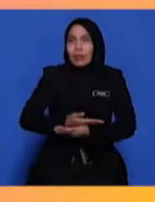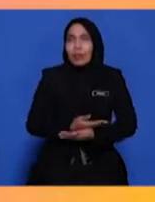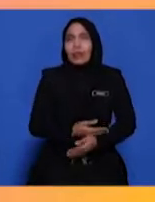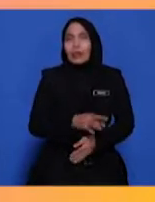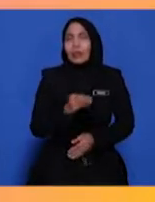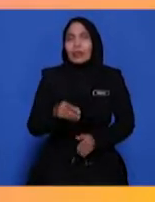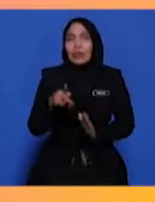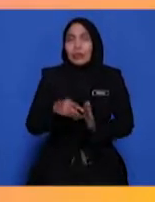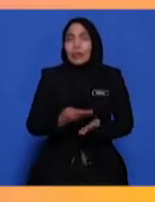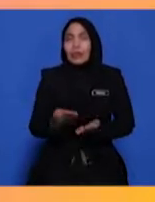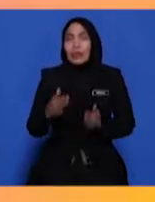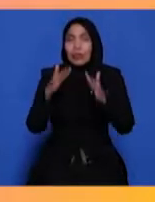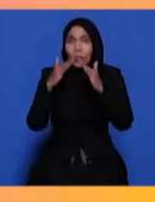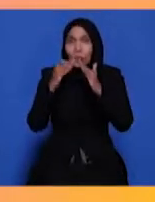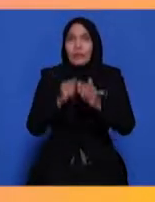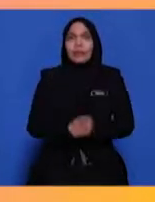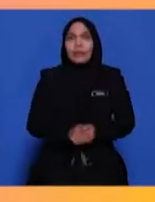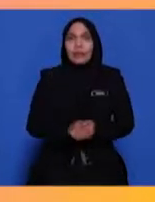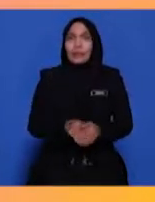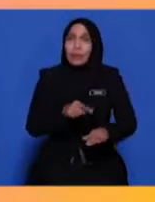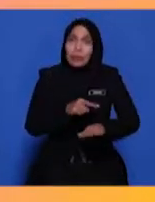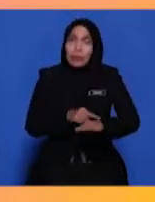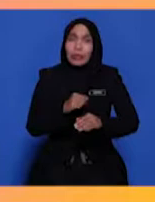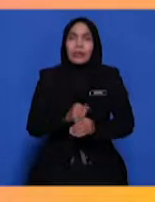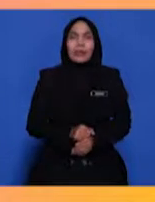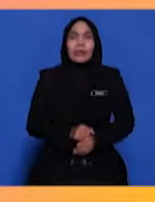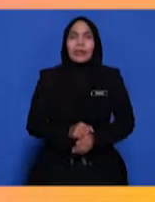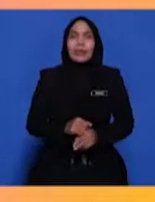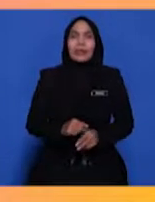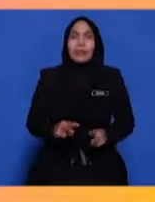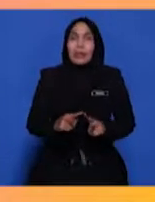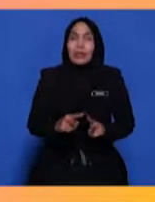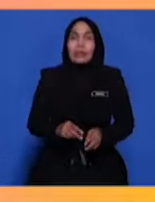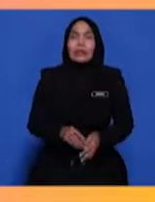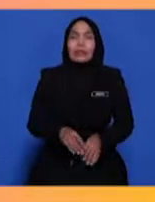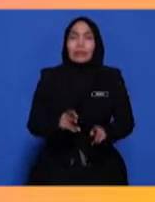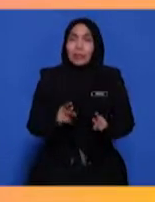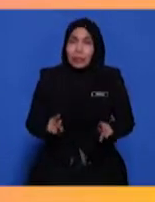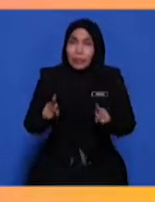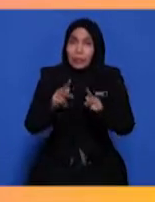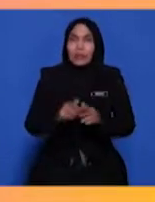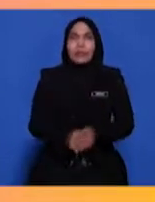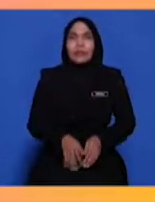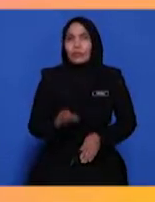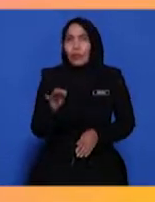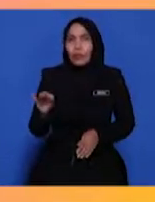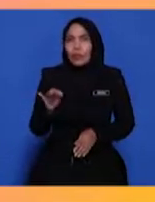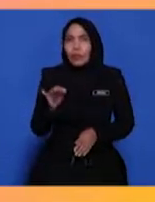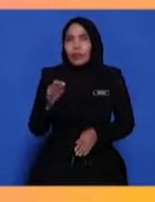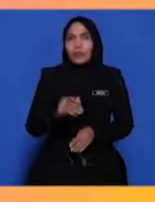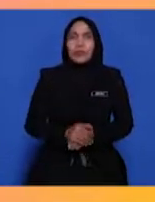Tempoh masa untuk mencapai matlamat kewangan pun sangat penting. Faktor-faktor yang mempengaruhi tempoh